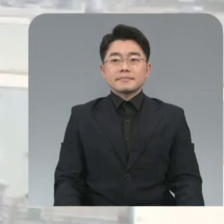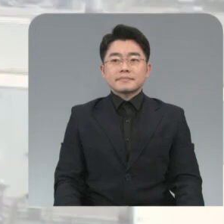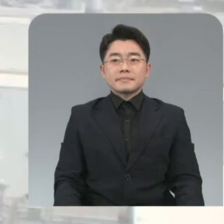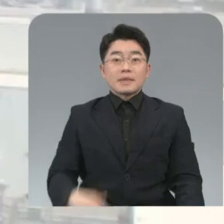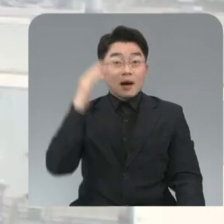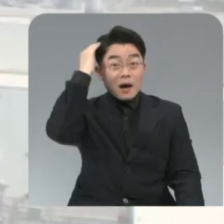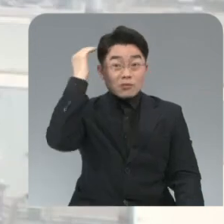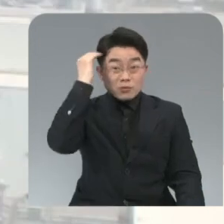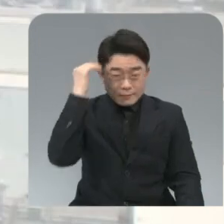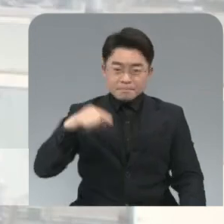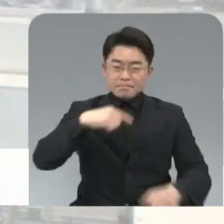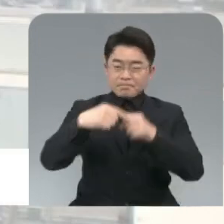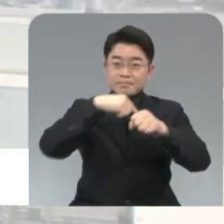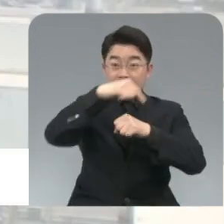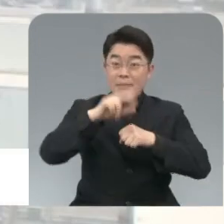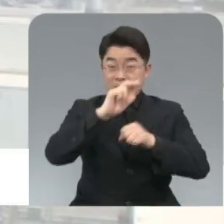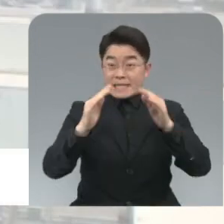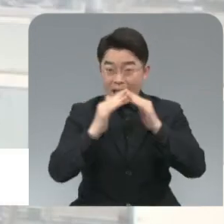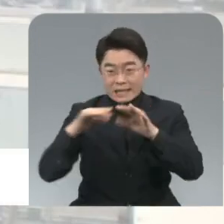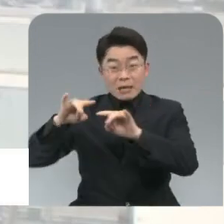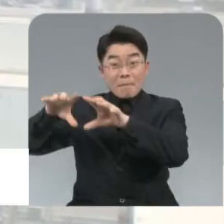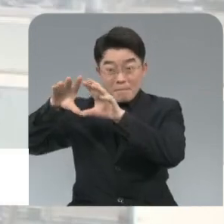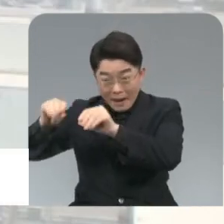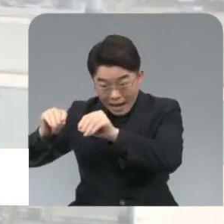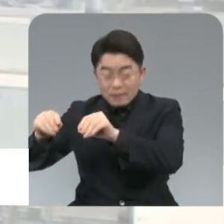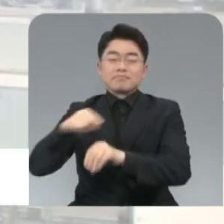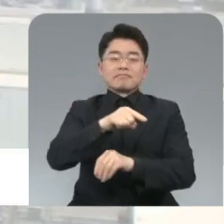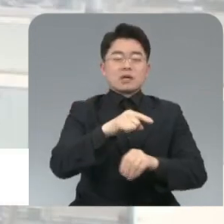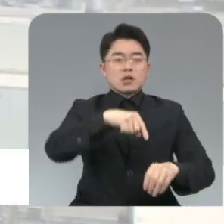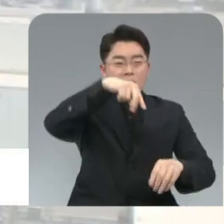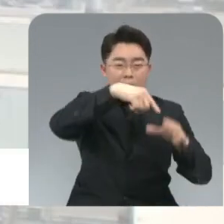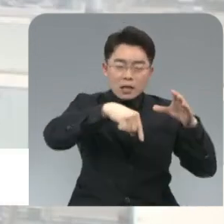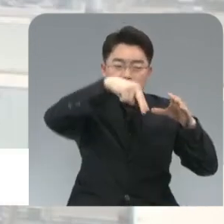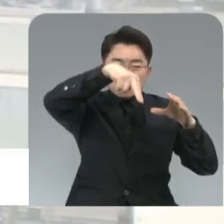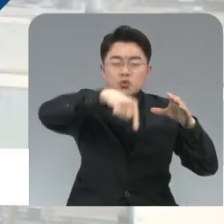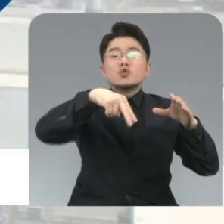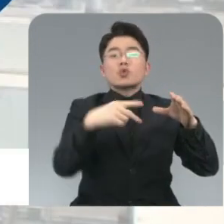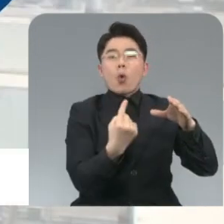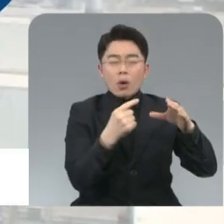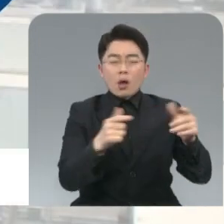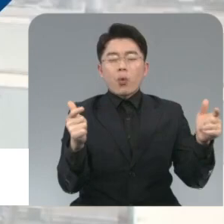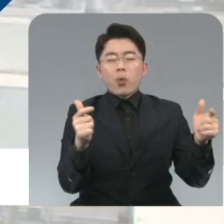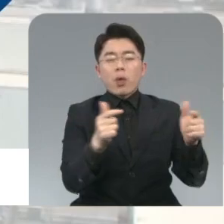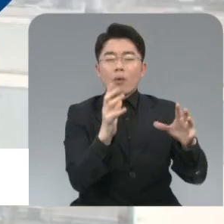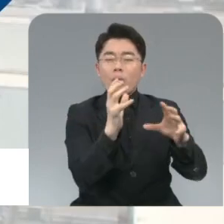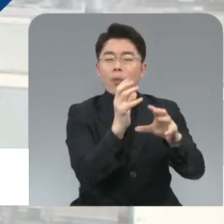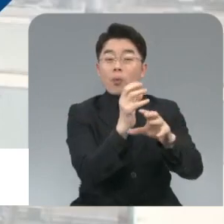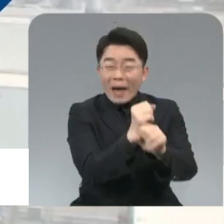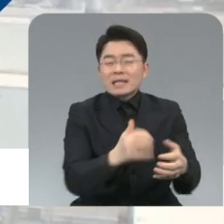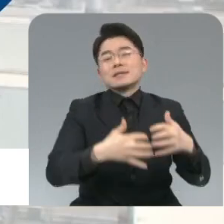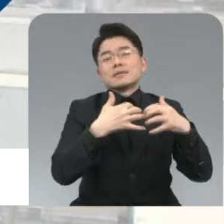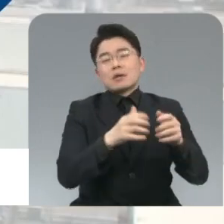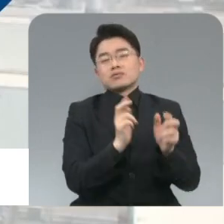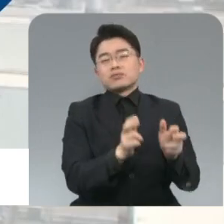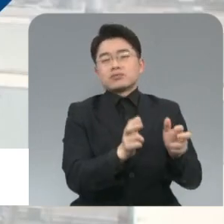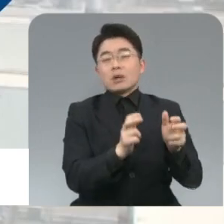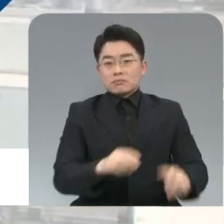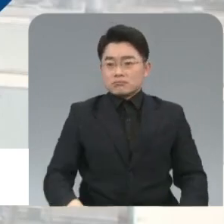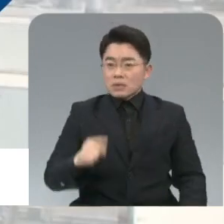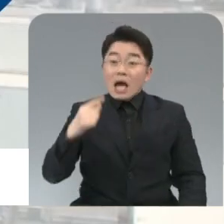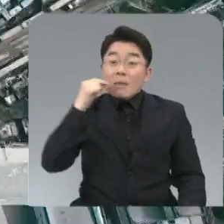우리 원전엔 전기가 없어도 수소를 없애주는 장치가 안에 잔뜩 달려 있습니다. 이 역시 후쿠시마엔 없는